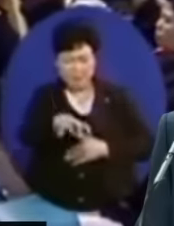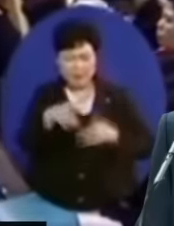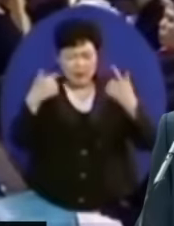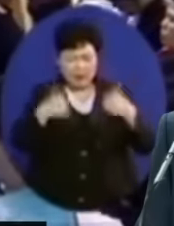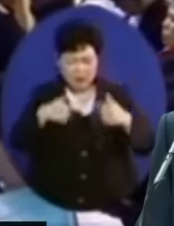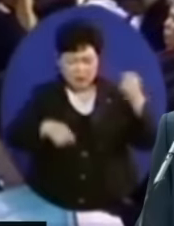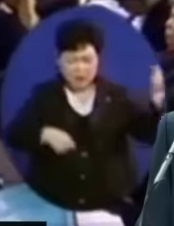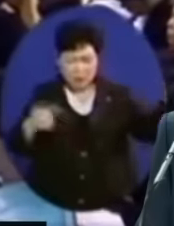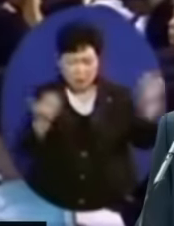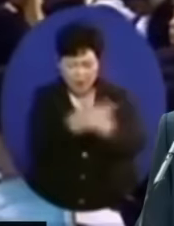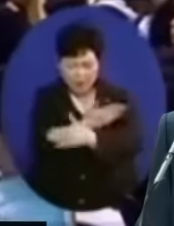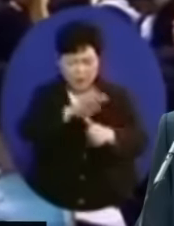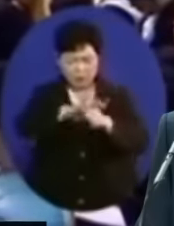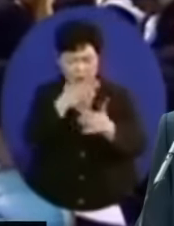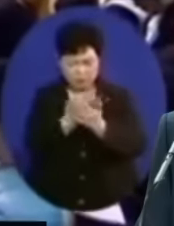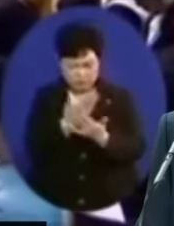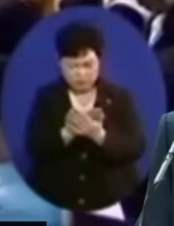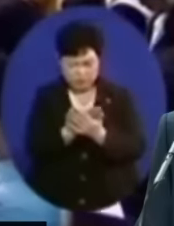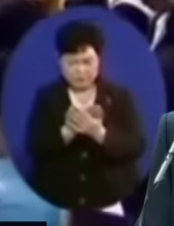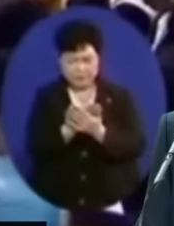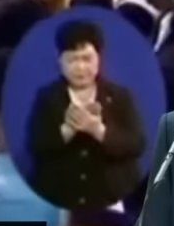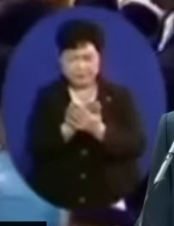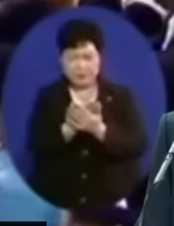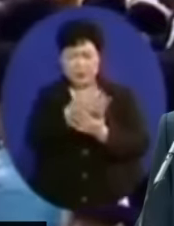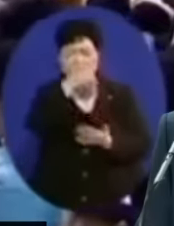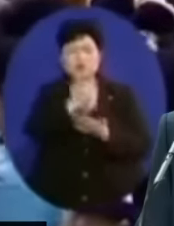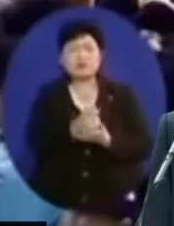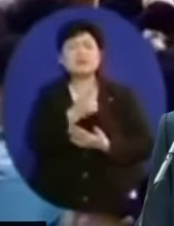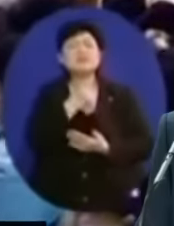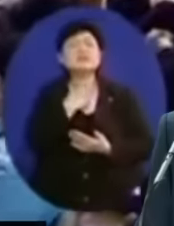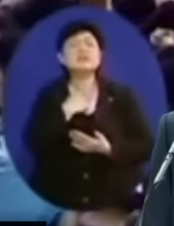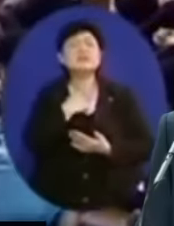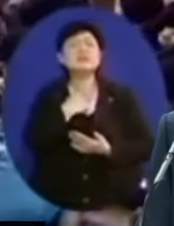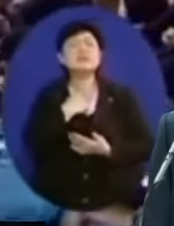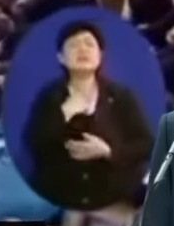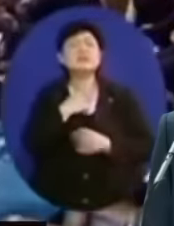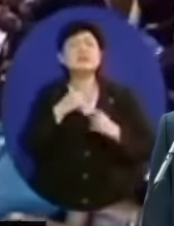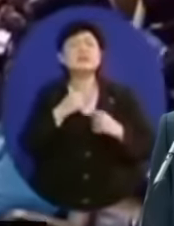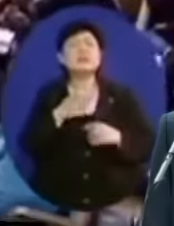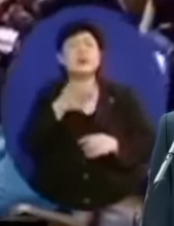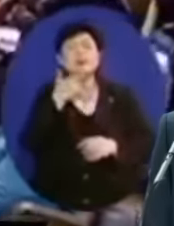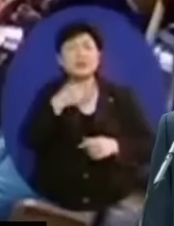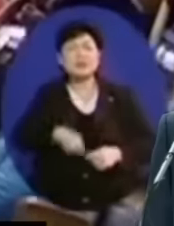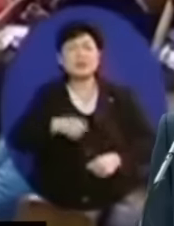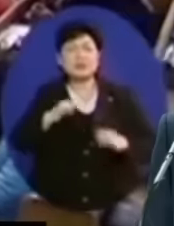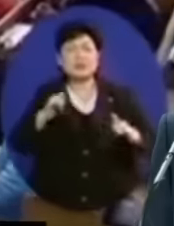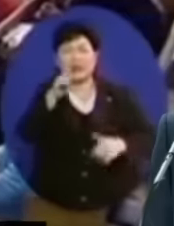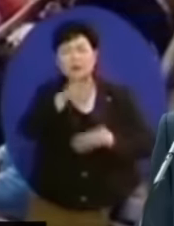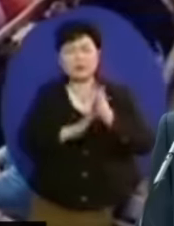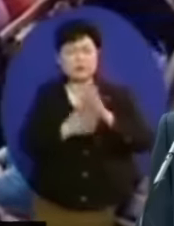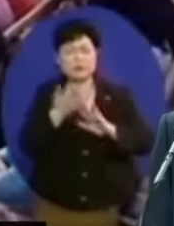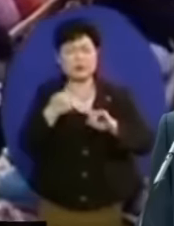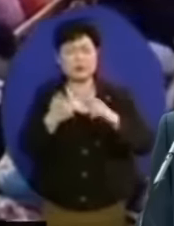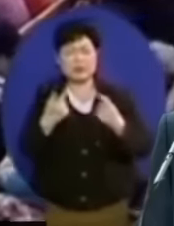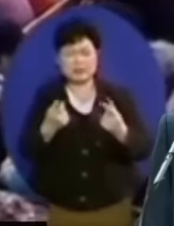항상 회개하게 도와주시옵소서. 죄를 짓지 않은 의인은 한 사람도 없습니다.